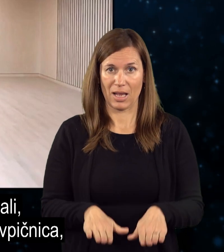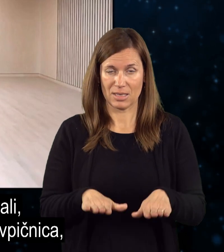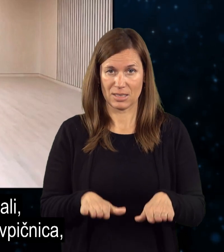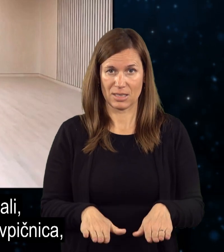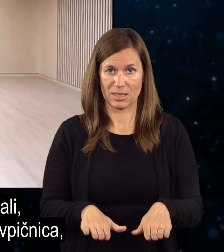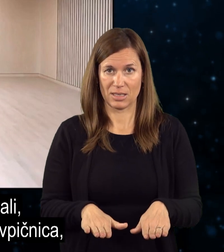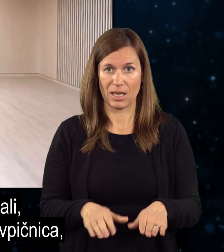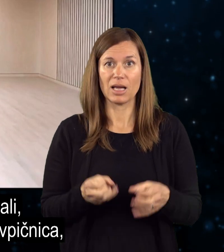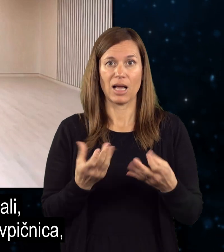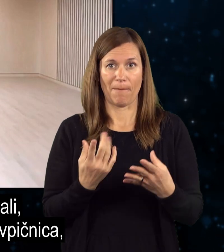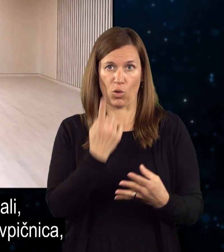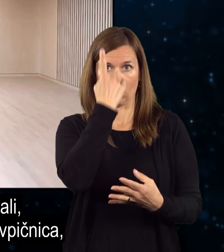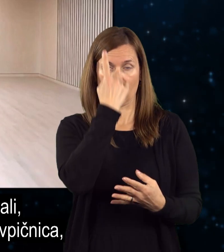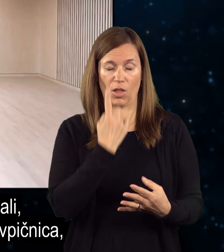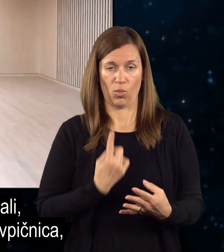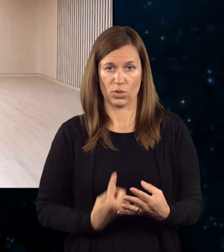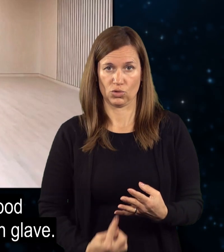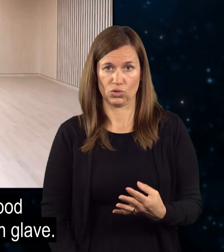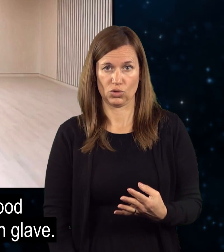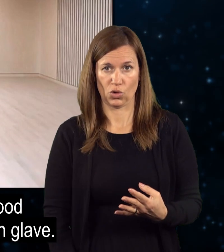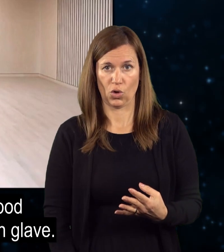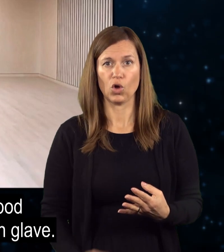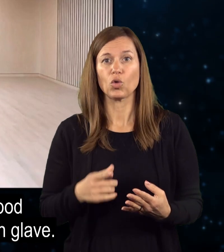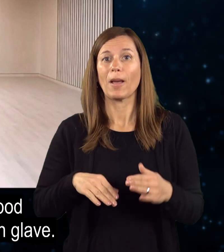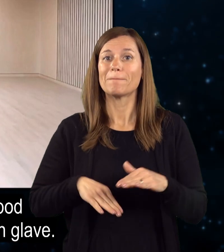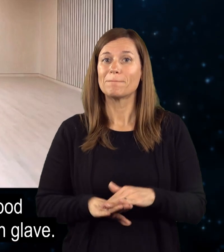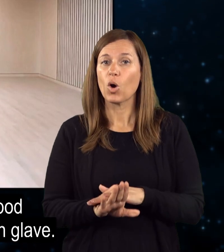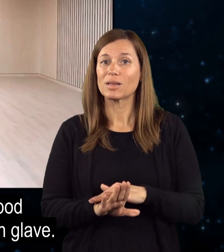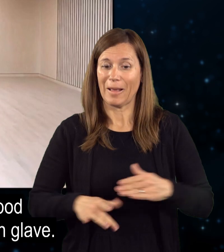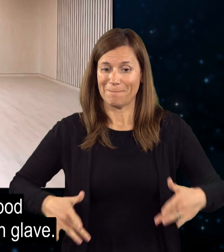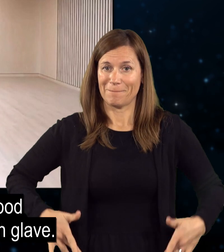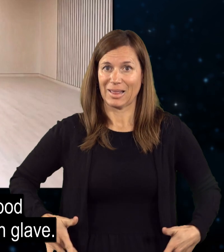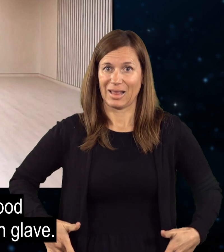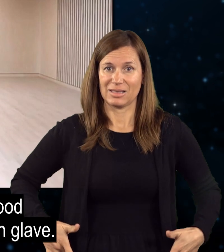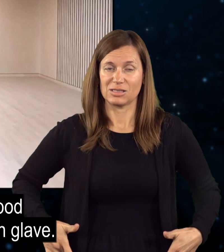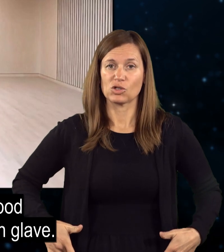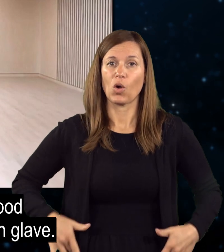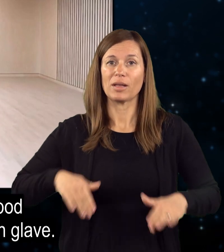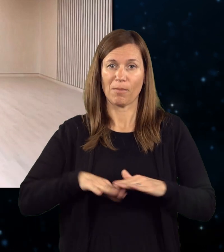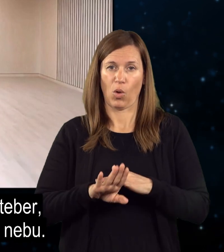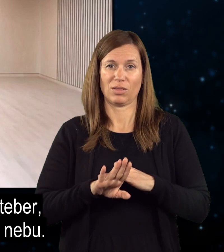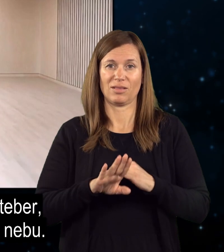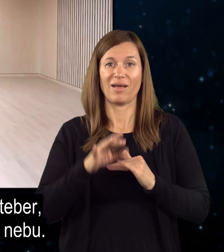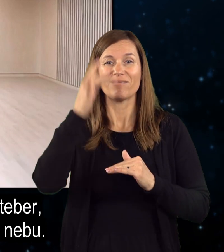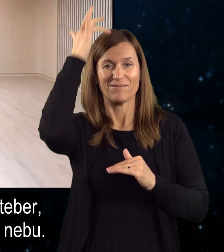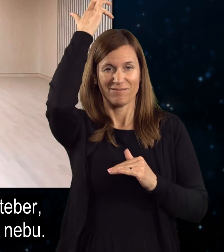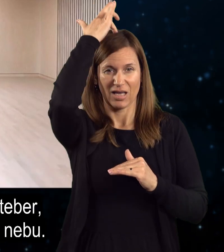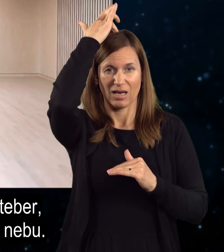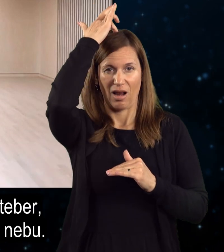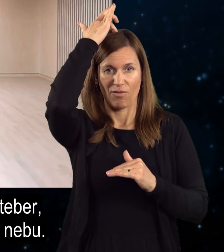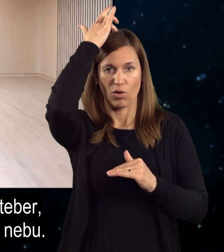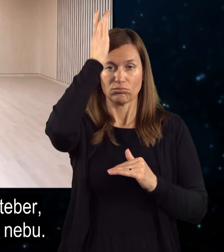pada tvoja navpičnica, je postavljena pod medenico in pod vrh glave. Zdi se, da si